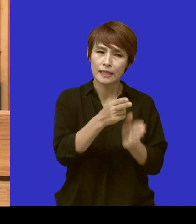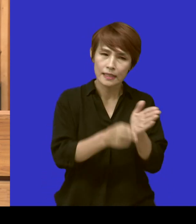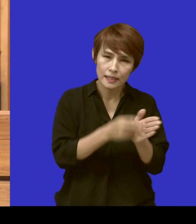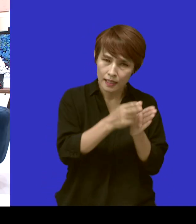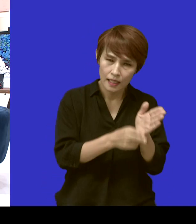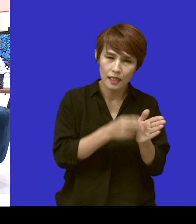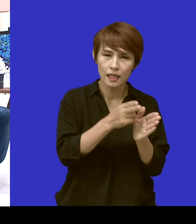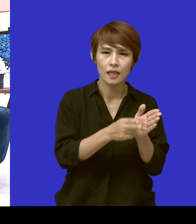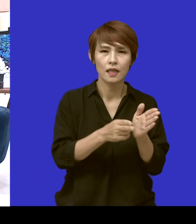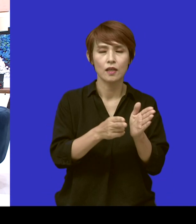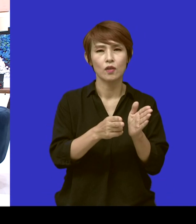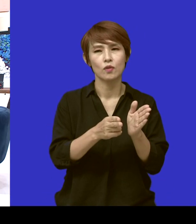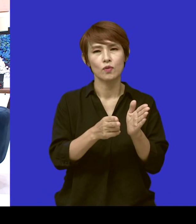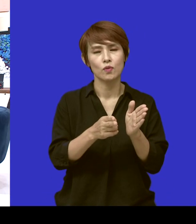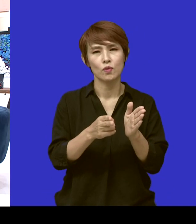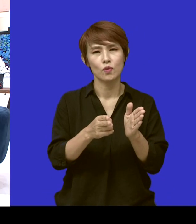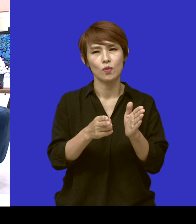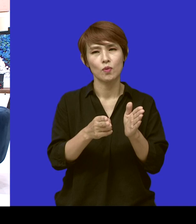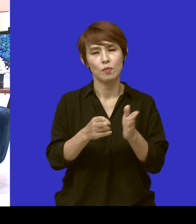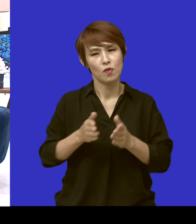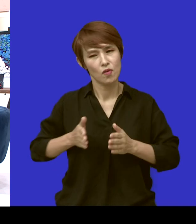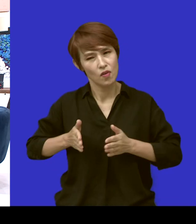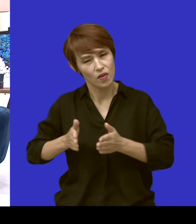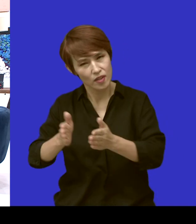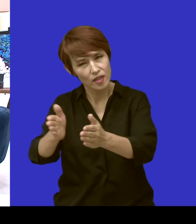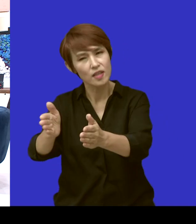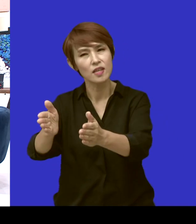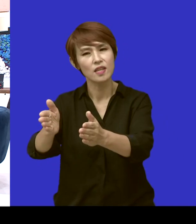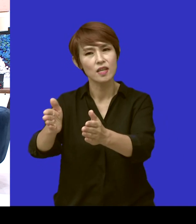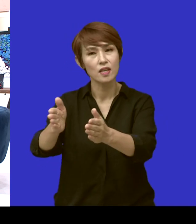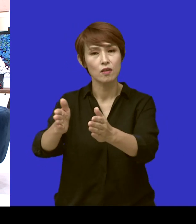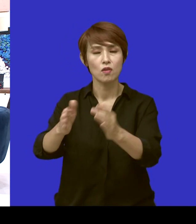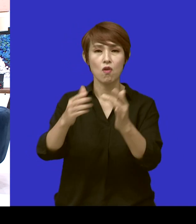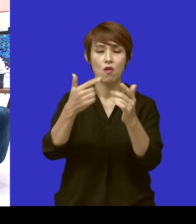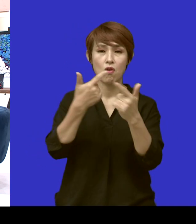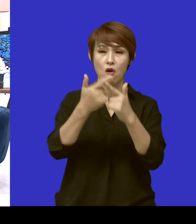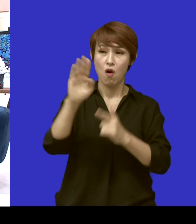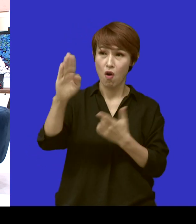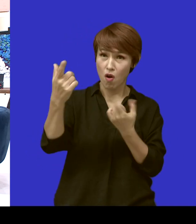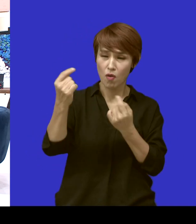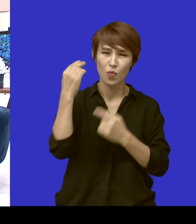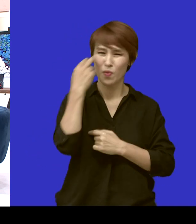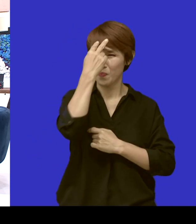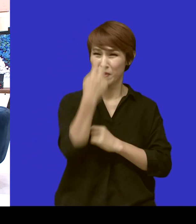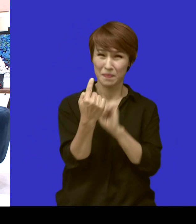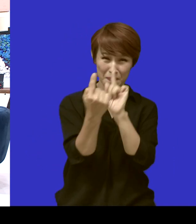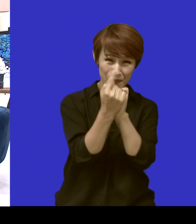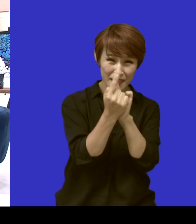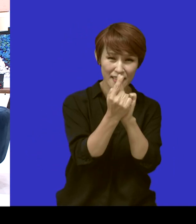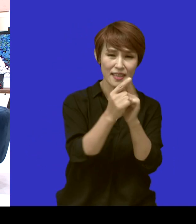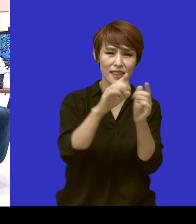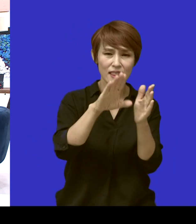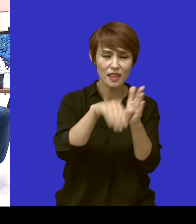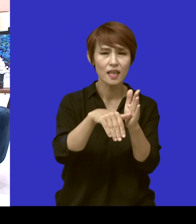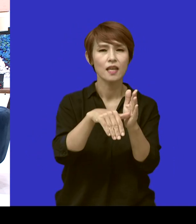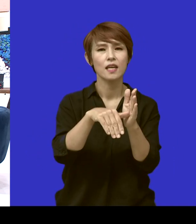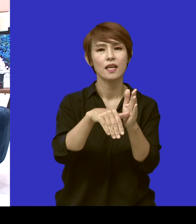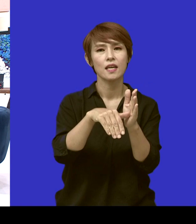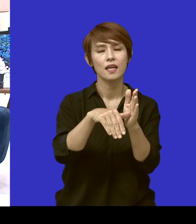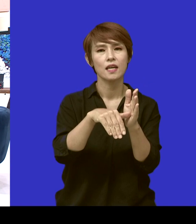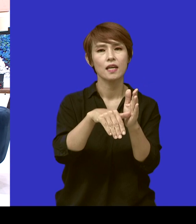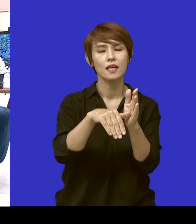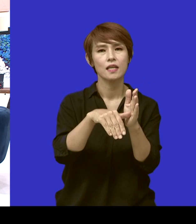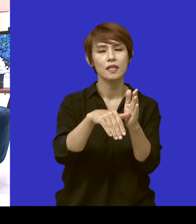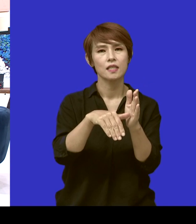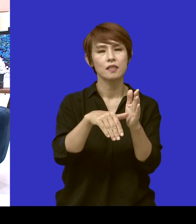기차에서든 혹은 길거리에서든 어디선가 우리 태경제 같은 분을 만났을 때 지금 아무래도